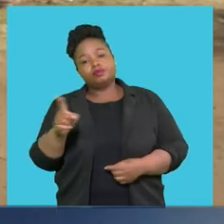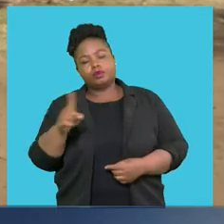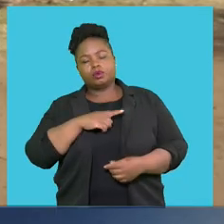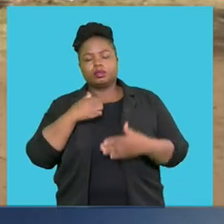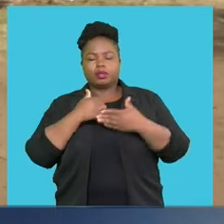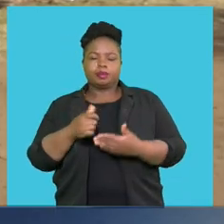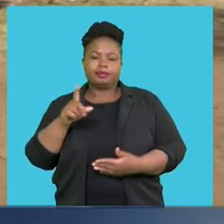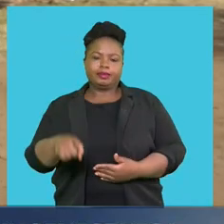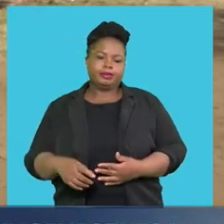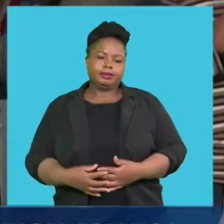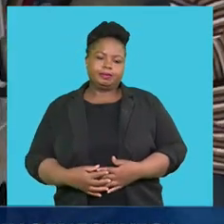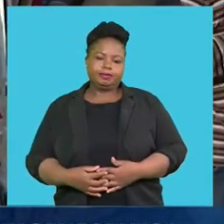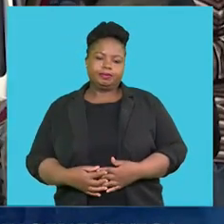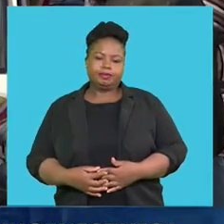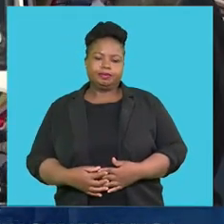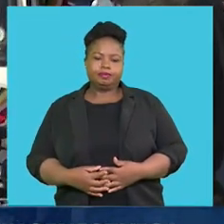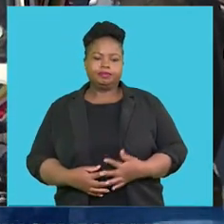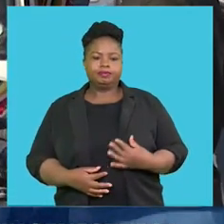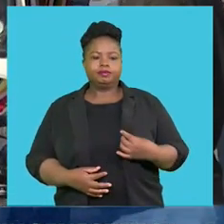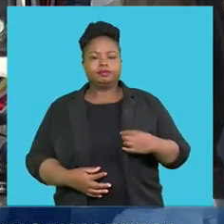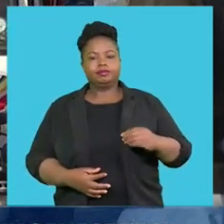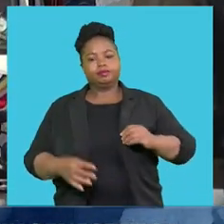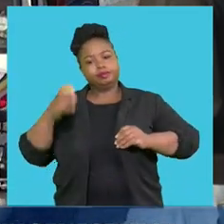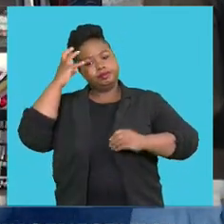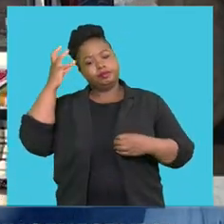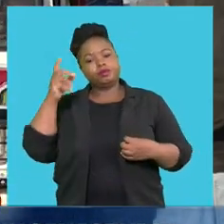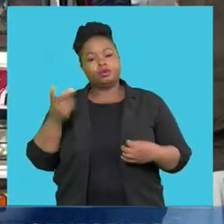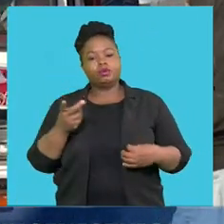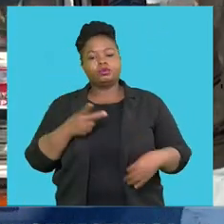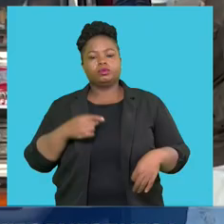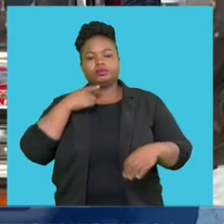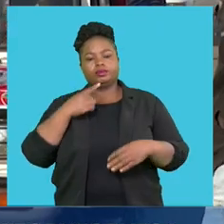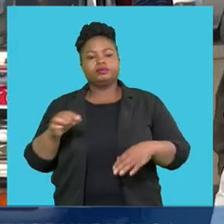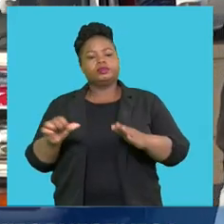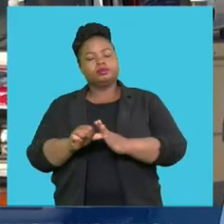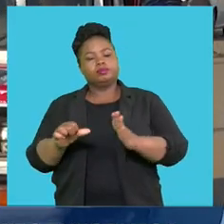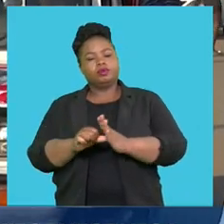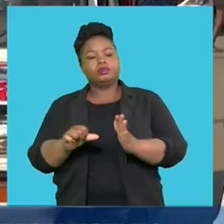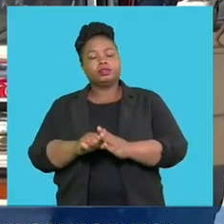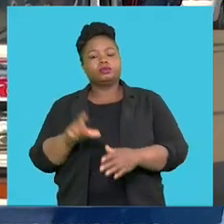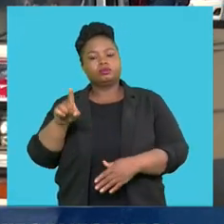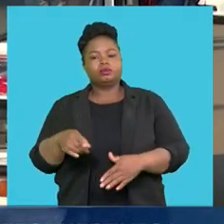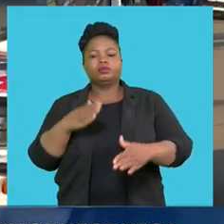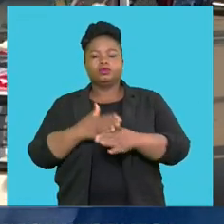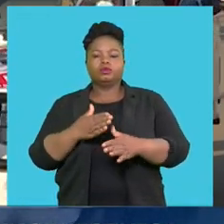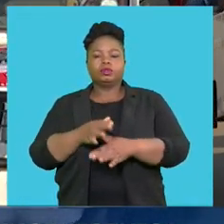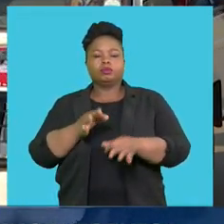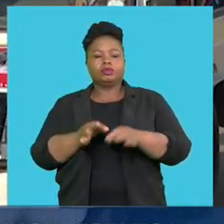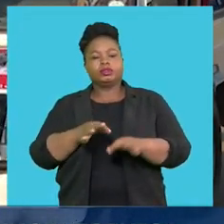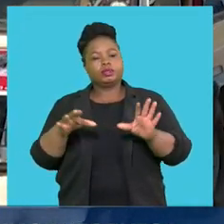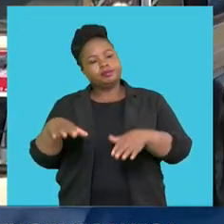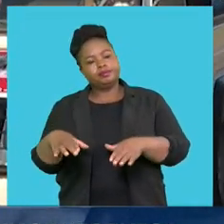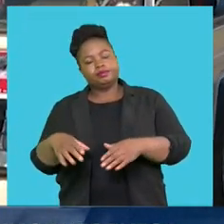asize abantu, asebenzele abantu. Izinduna ziphinde zagcizelela ukubaluleka kokusebenzisana kosopolitiki